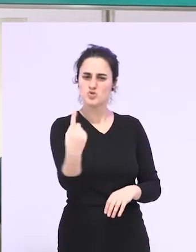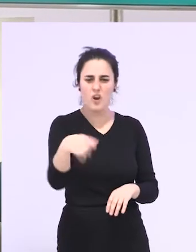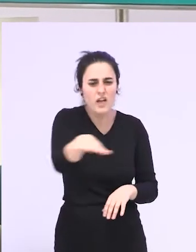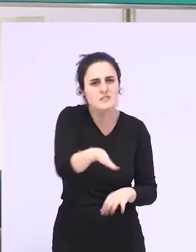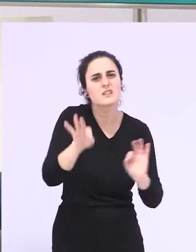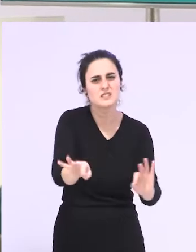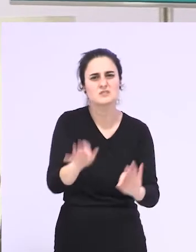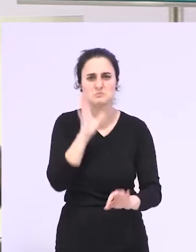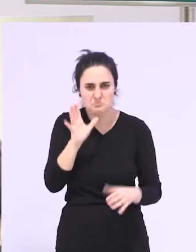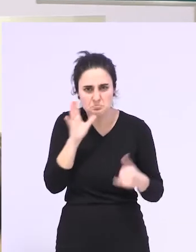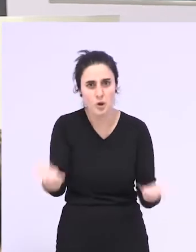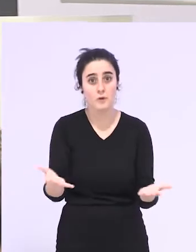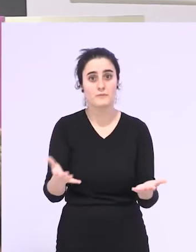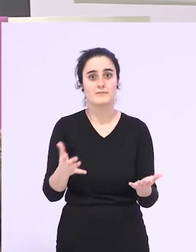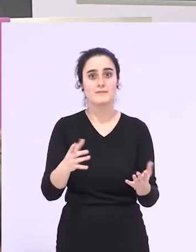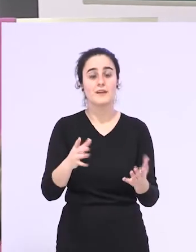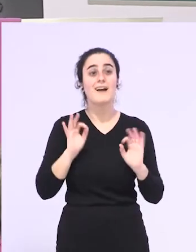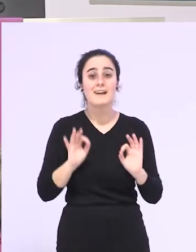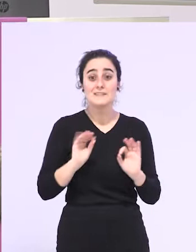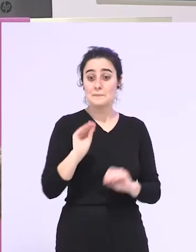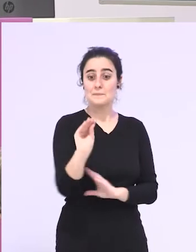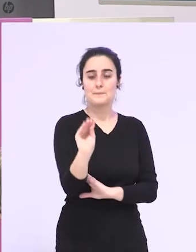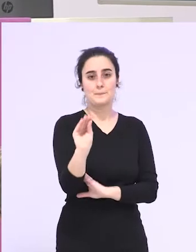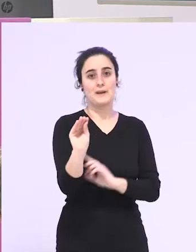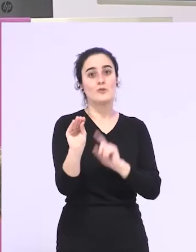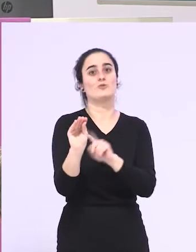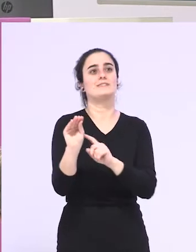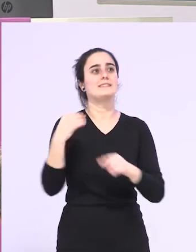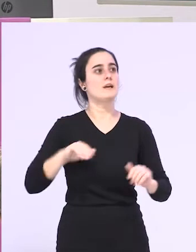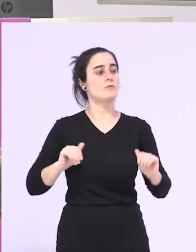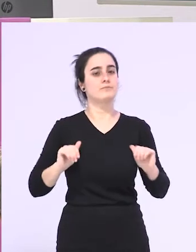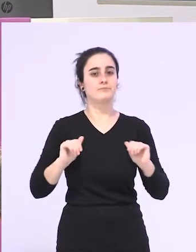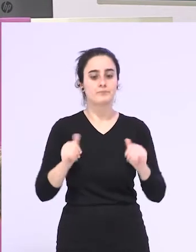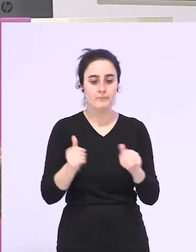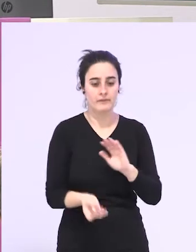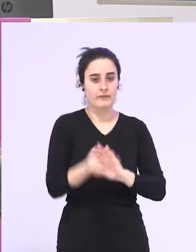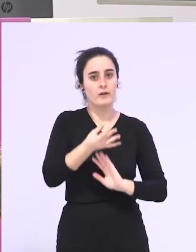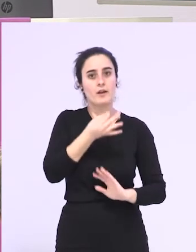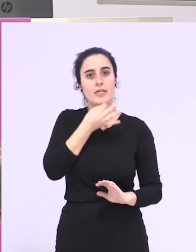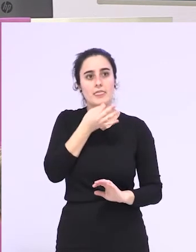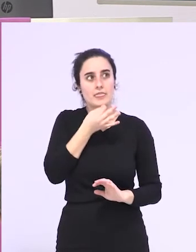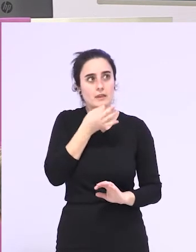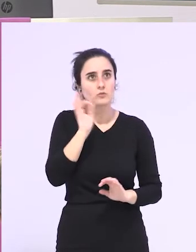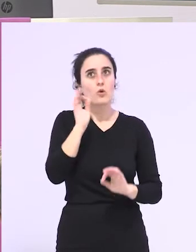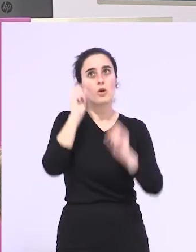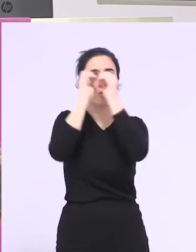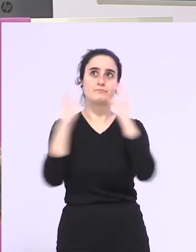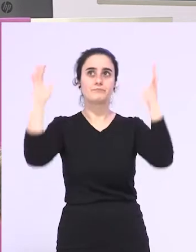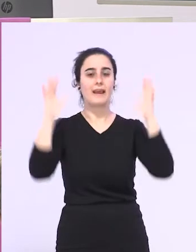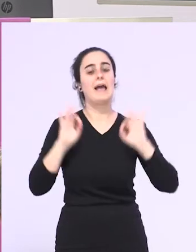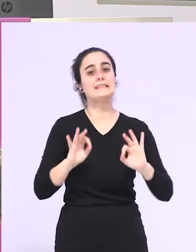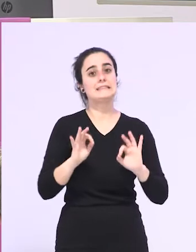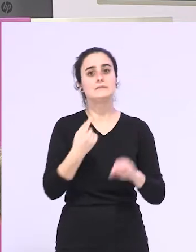ez? Galdera horrekin, ari gara aktibatzen horrelako diskurso oso bat, edo iruditeria oso bat, esaten duen